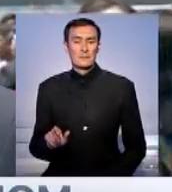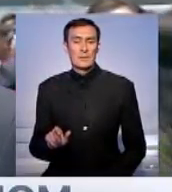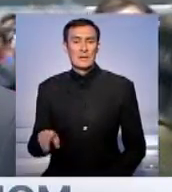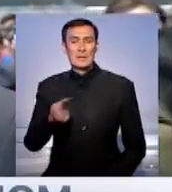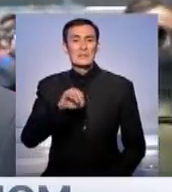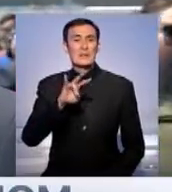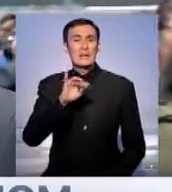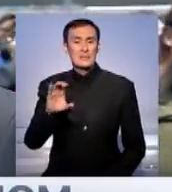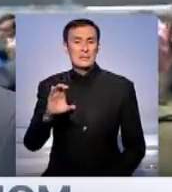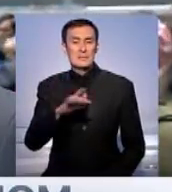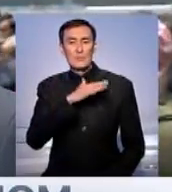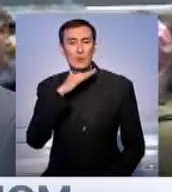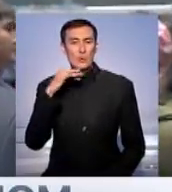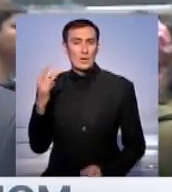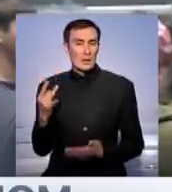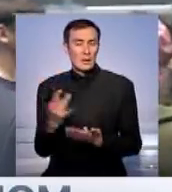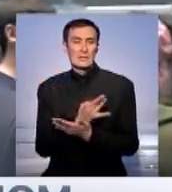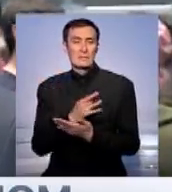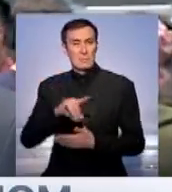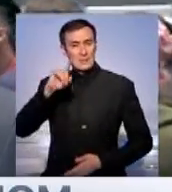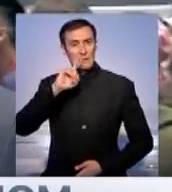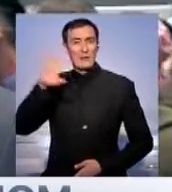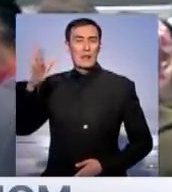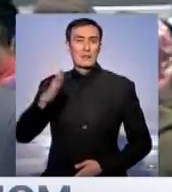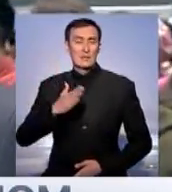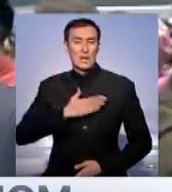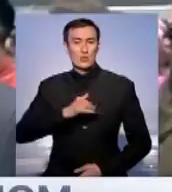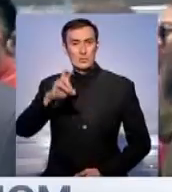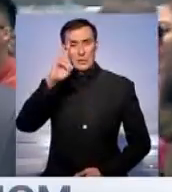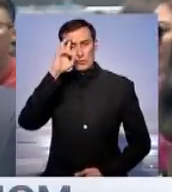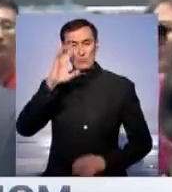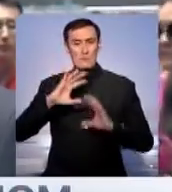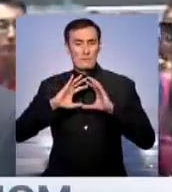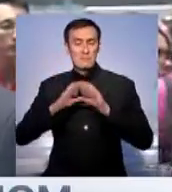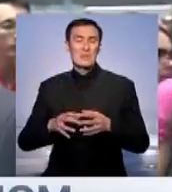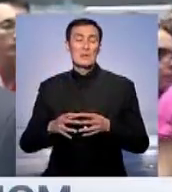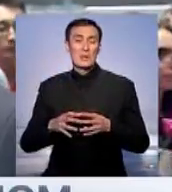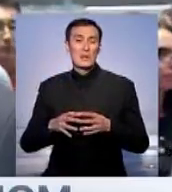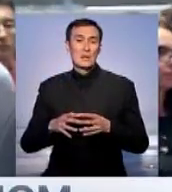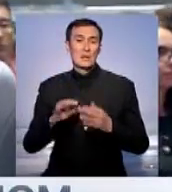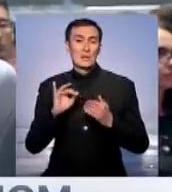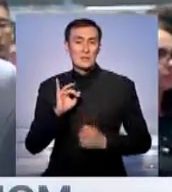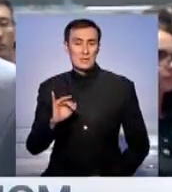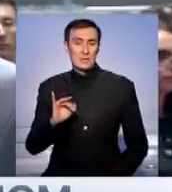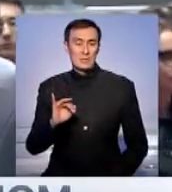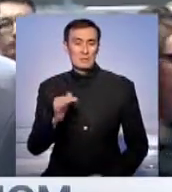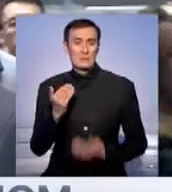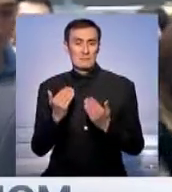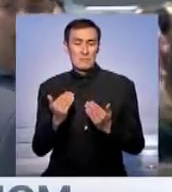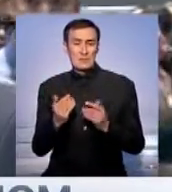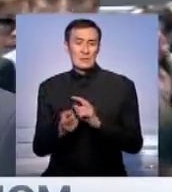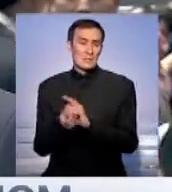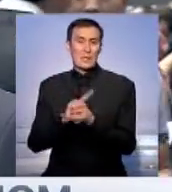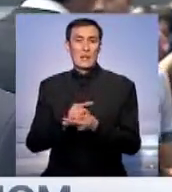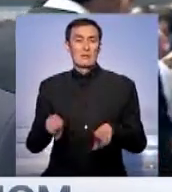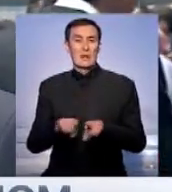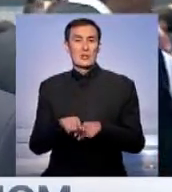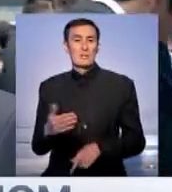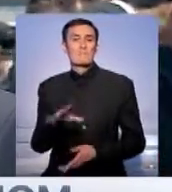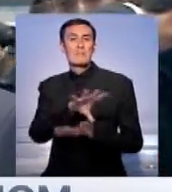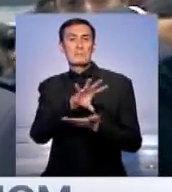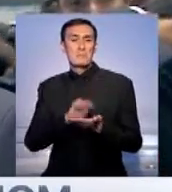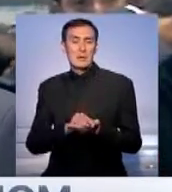Денис много раз прославлял нашу страну на весь мир и стал примером для